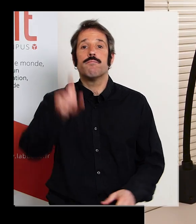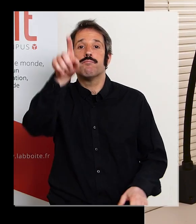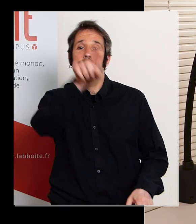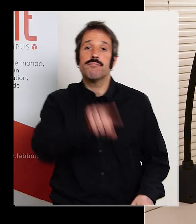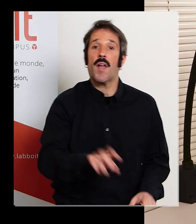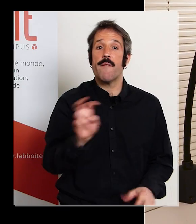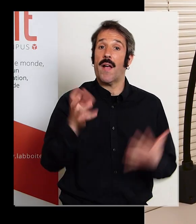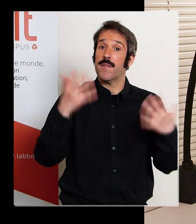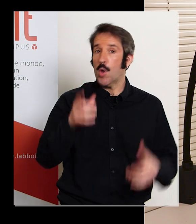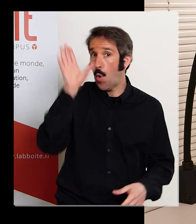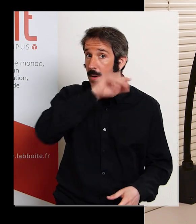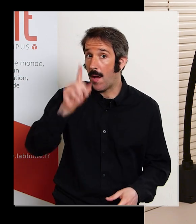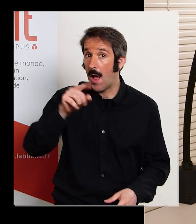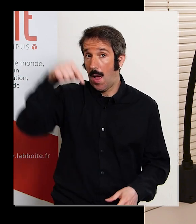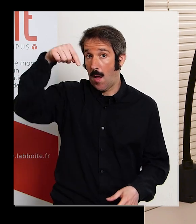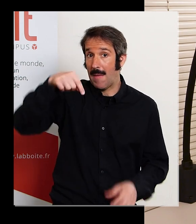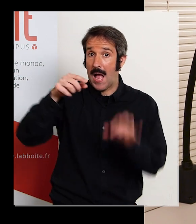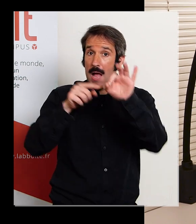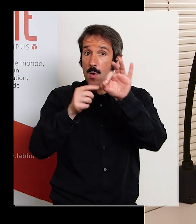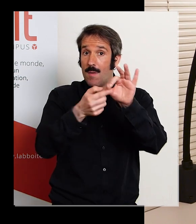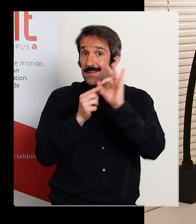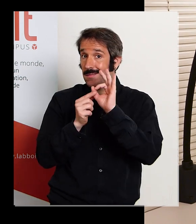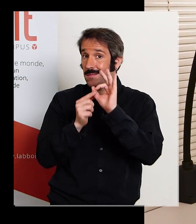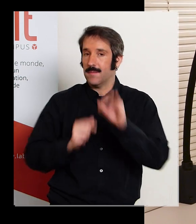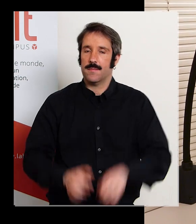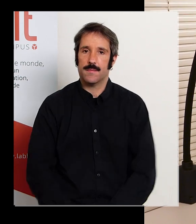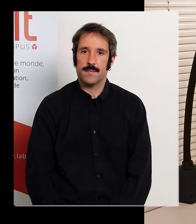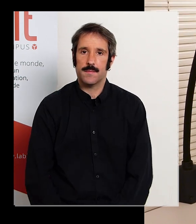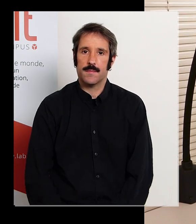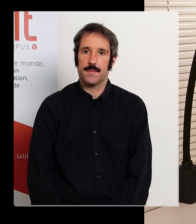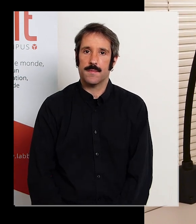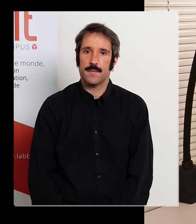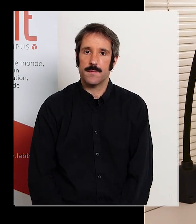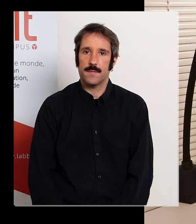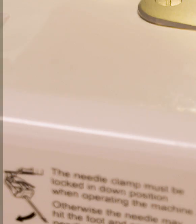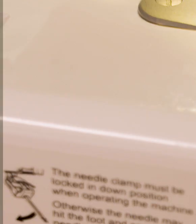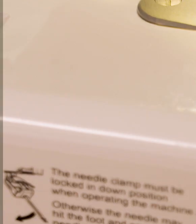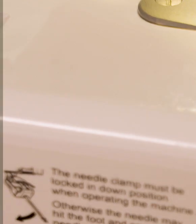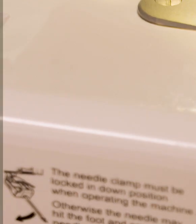Le chemin vert fini, n'oubliez pas de remettre vers le bas l'anneau que vous aviez déplacé.